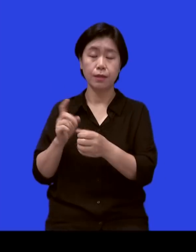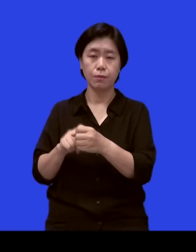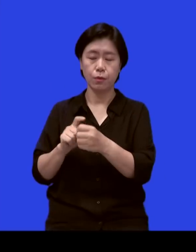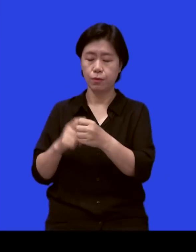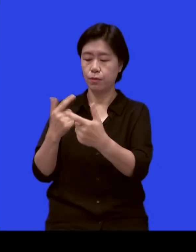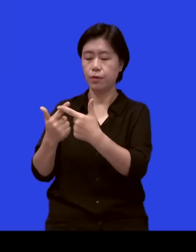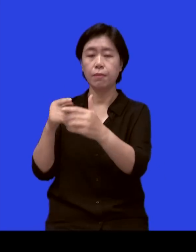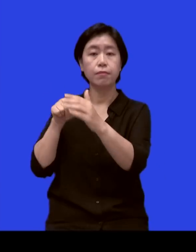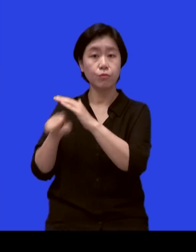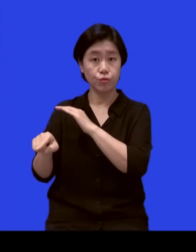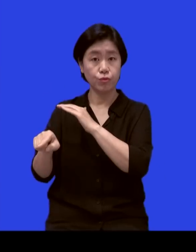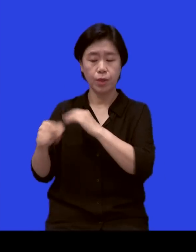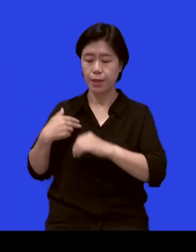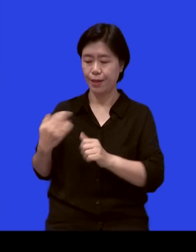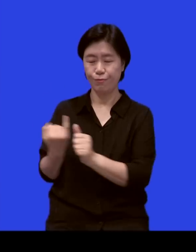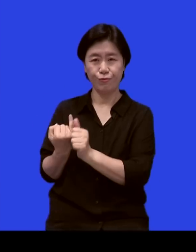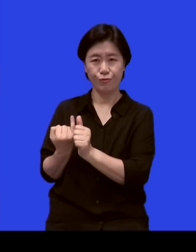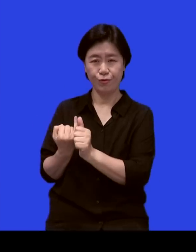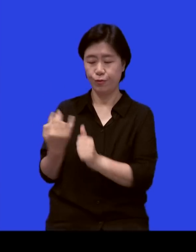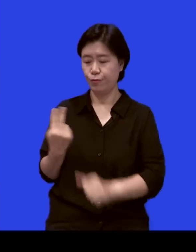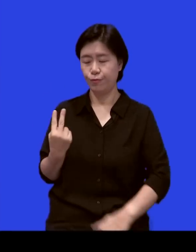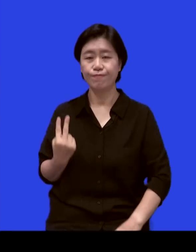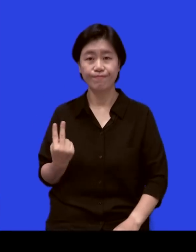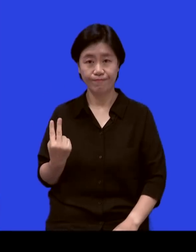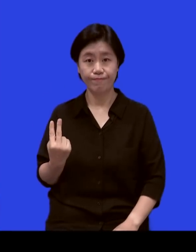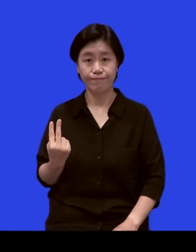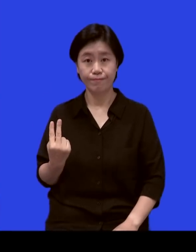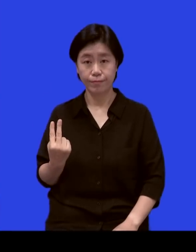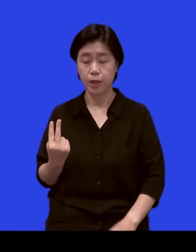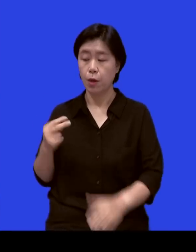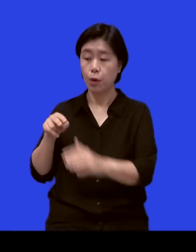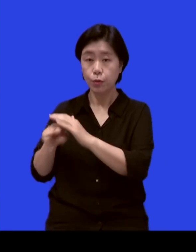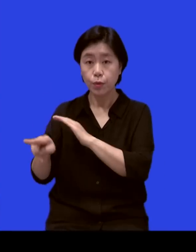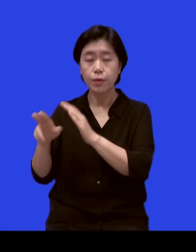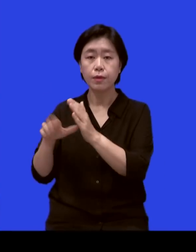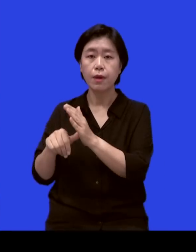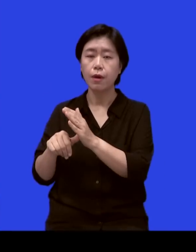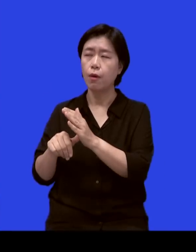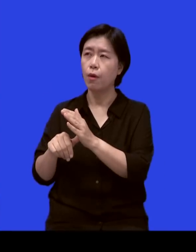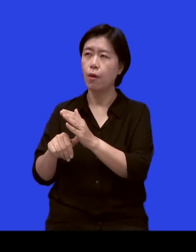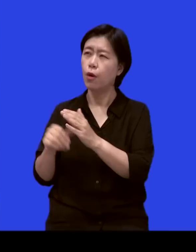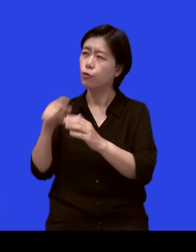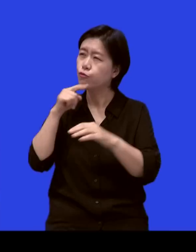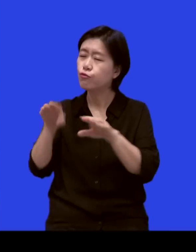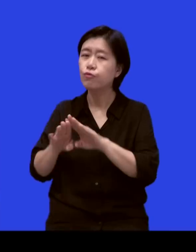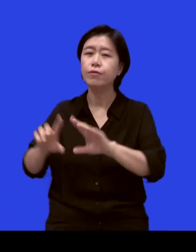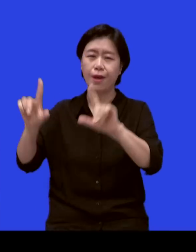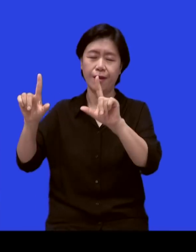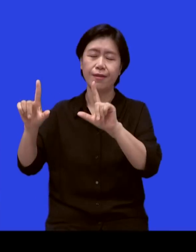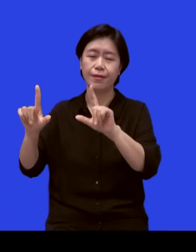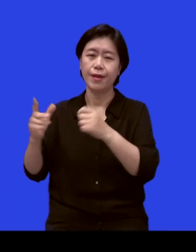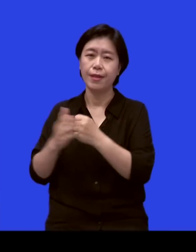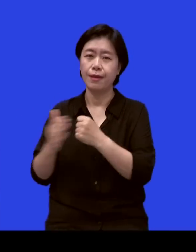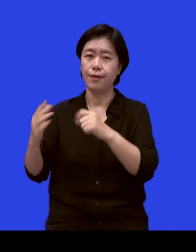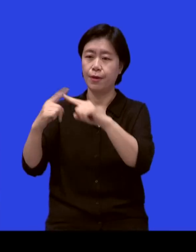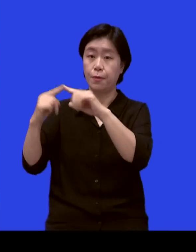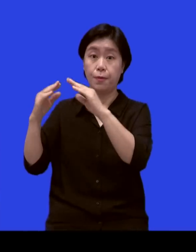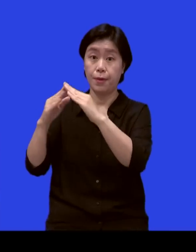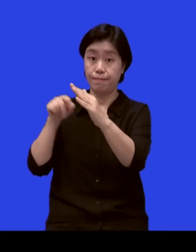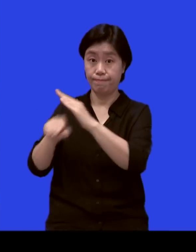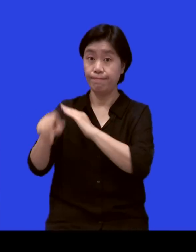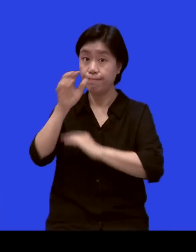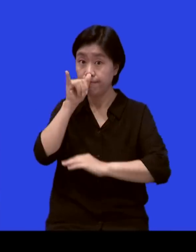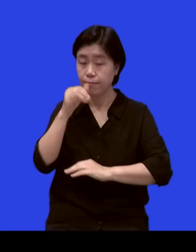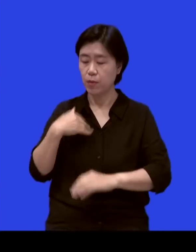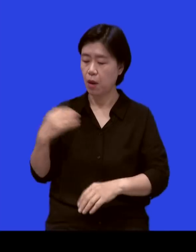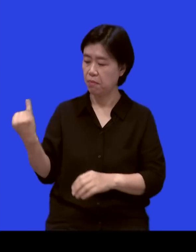주일이 겹치는 바람에 예. 제가 수영로 교회에서 이제 예배. 예배를 드리면서 제가 얘기를 집사람한테